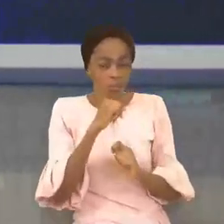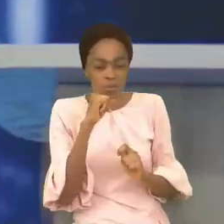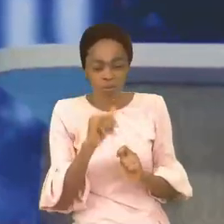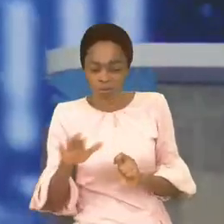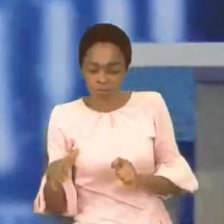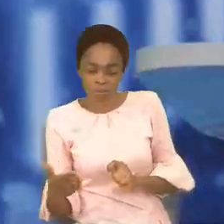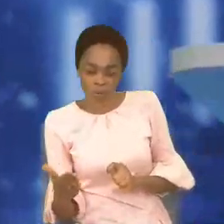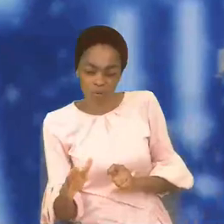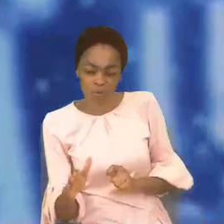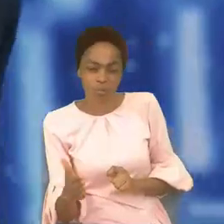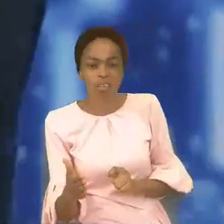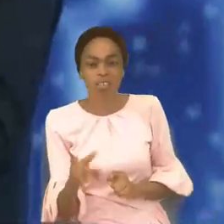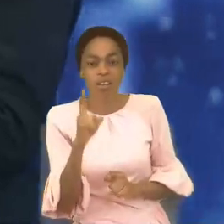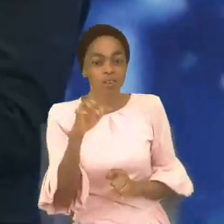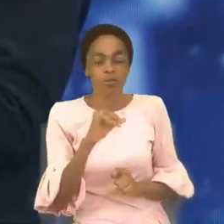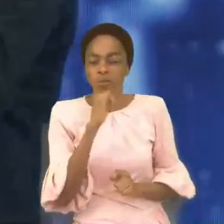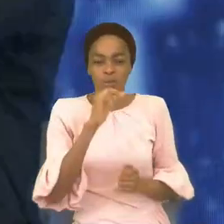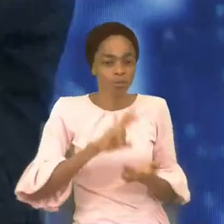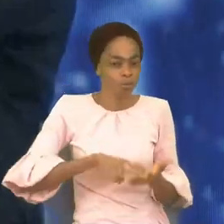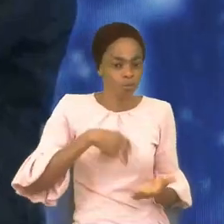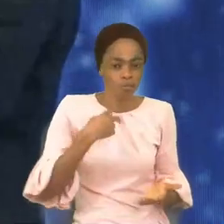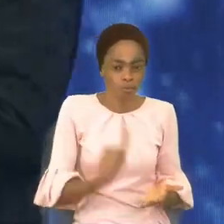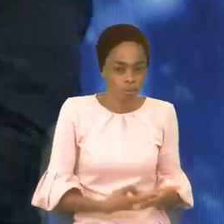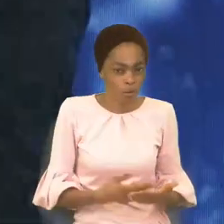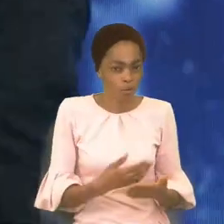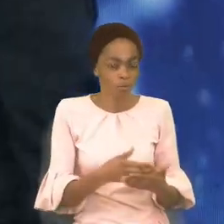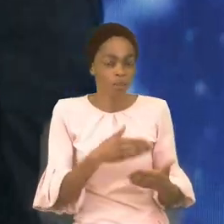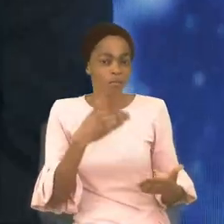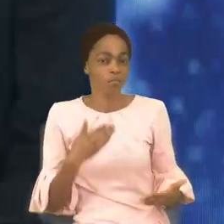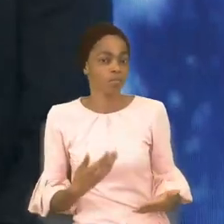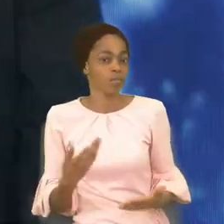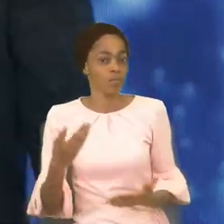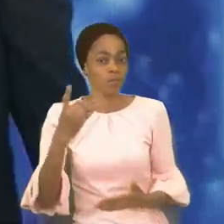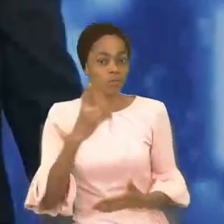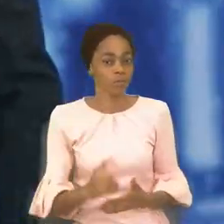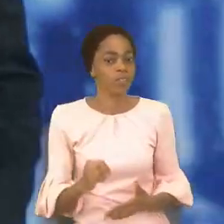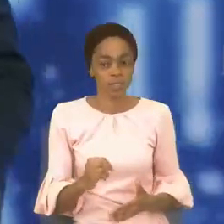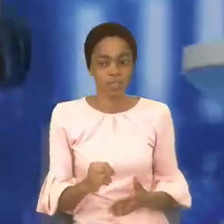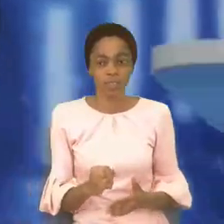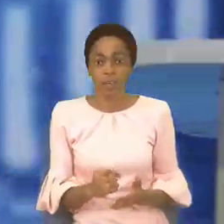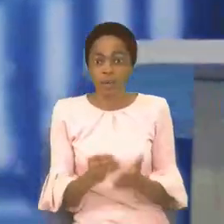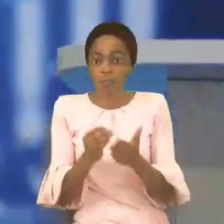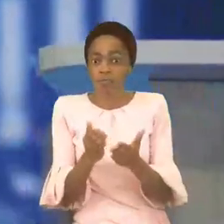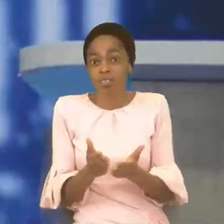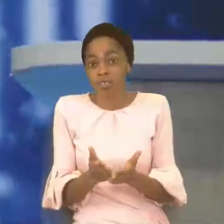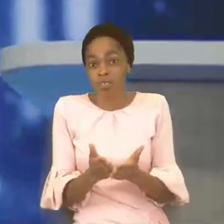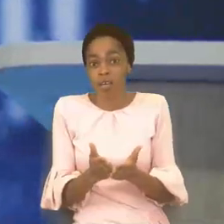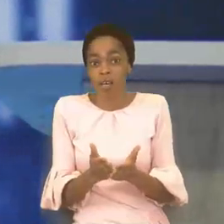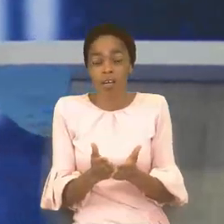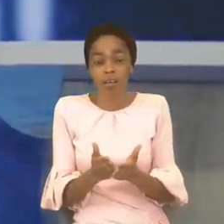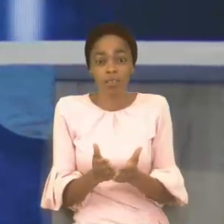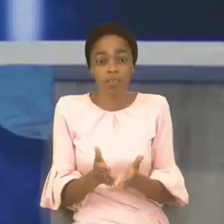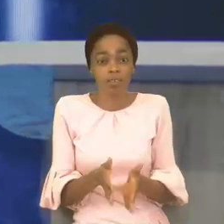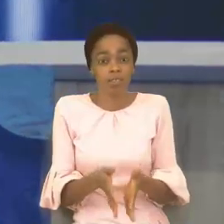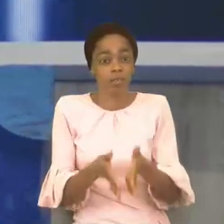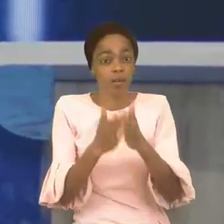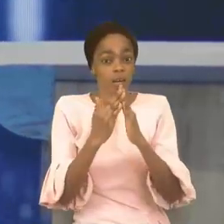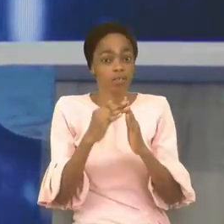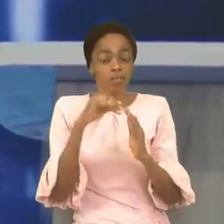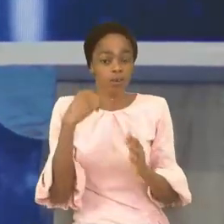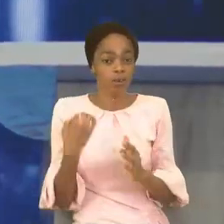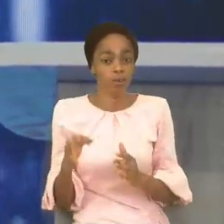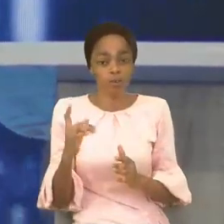pas baisser les choses. Tu ne veux pas te prosterner devant les exigences du monde. On te donne une deuxième